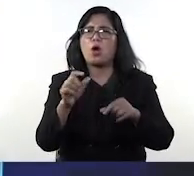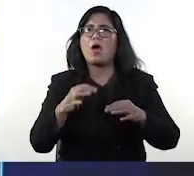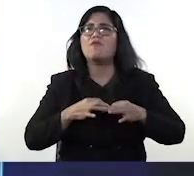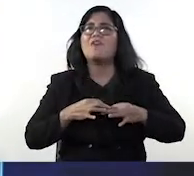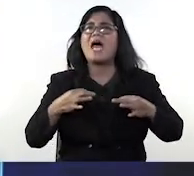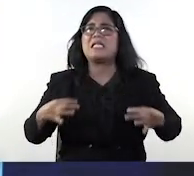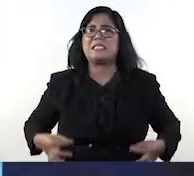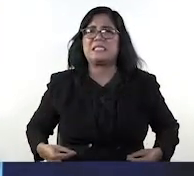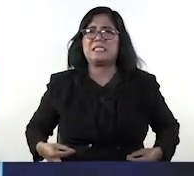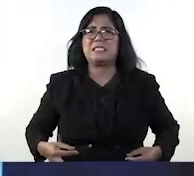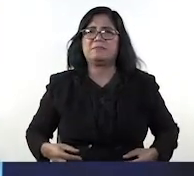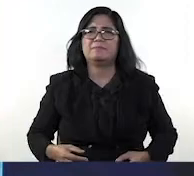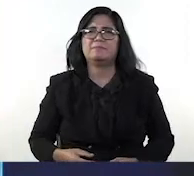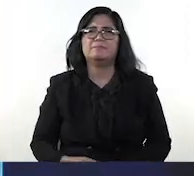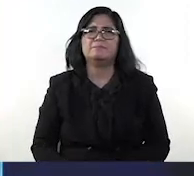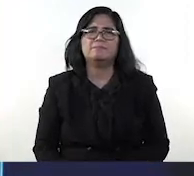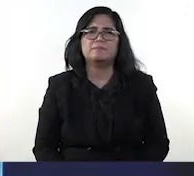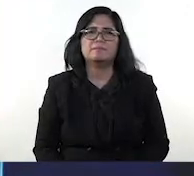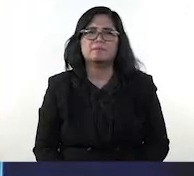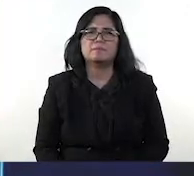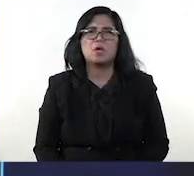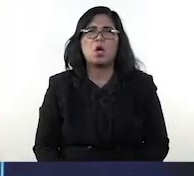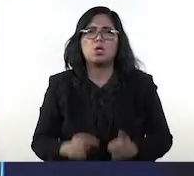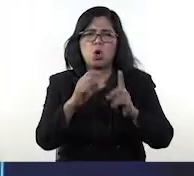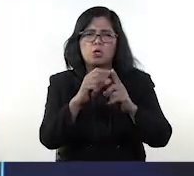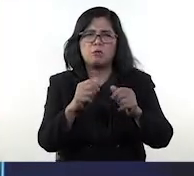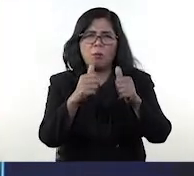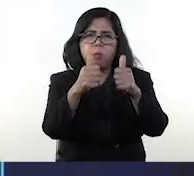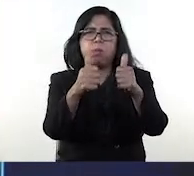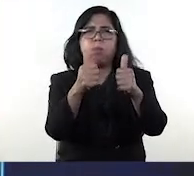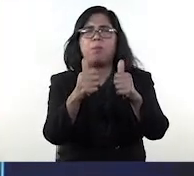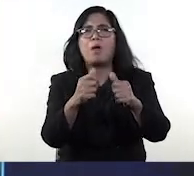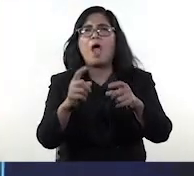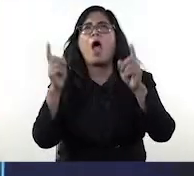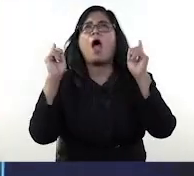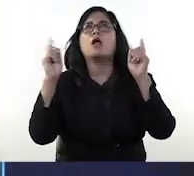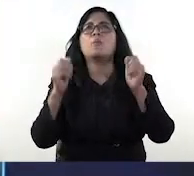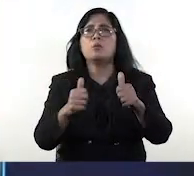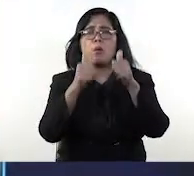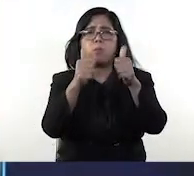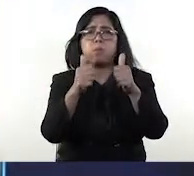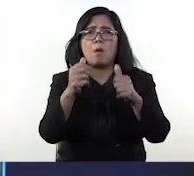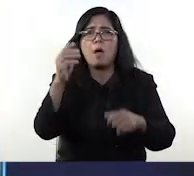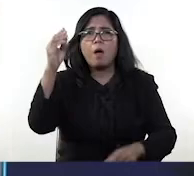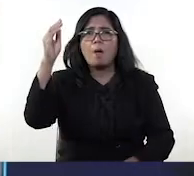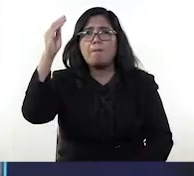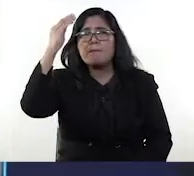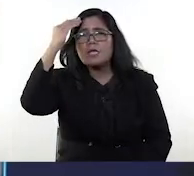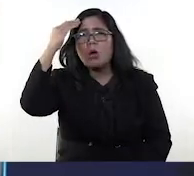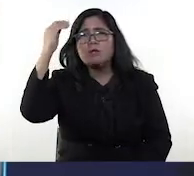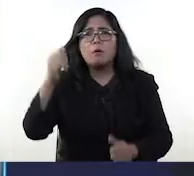Hai doktrinnya hebat Hai agamanya hebat Hai pengetahuannya